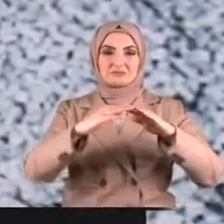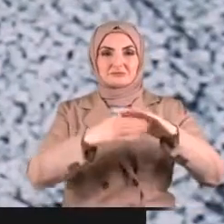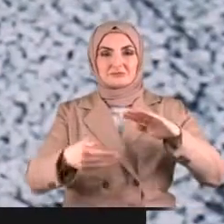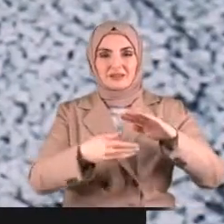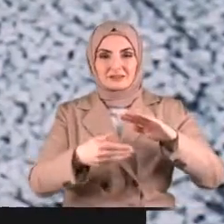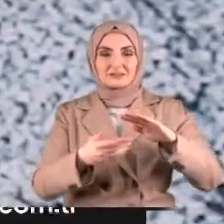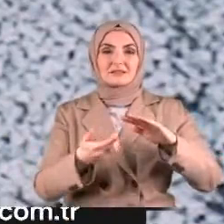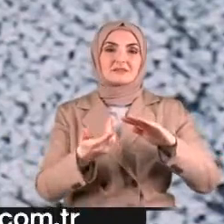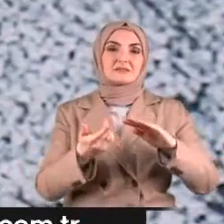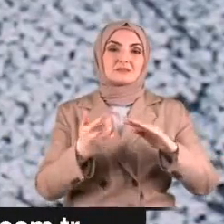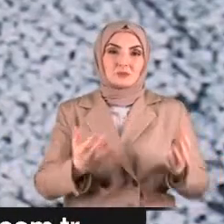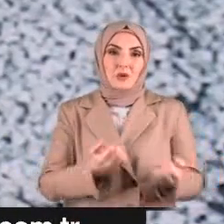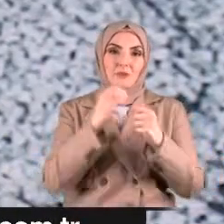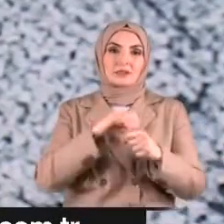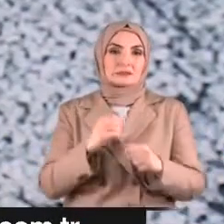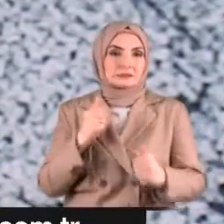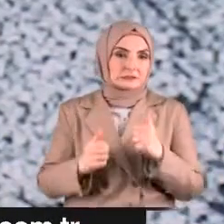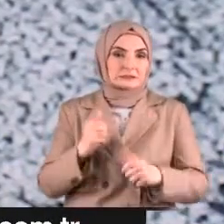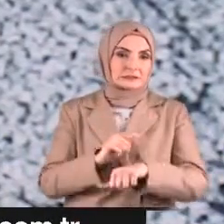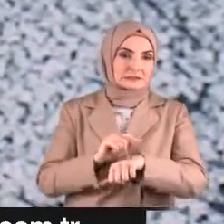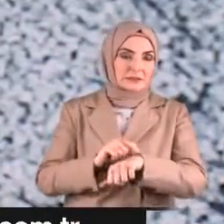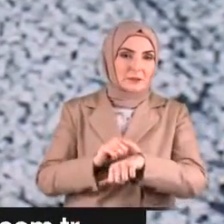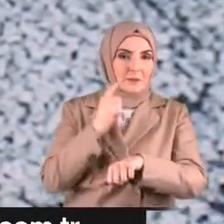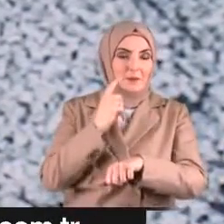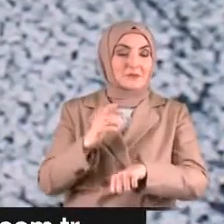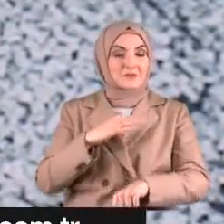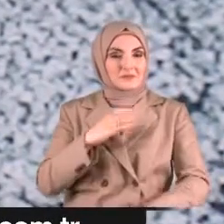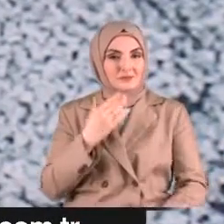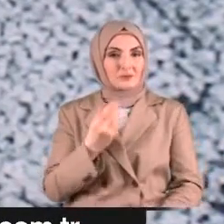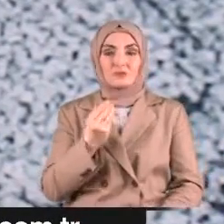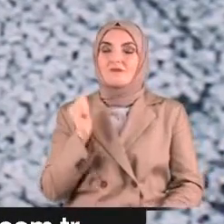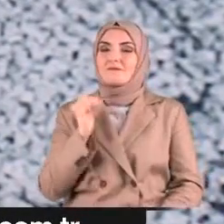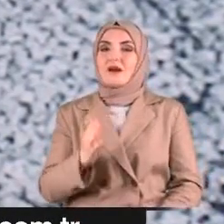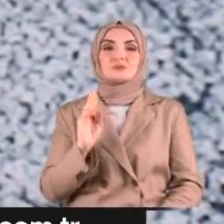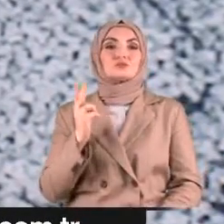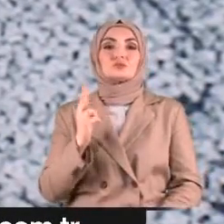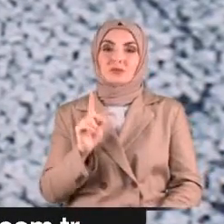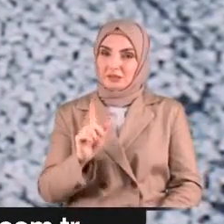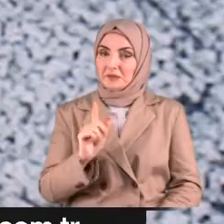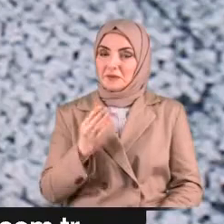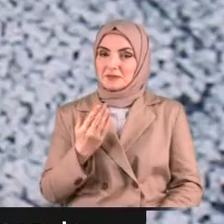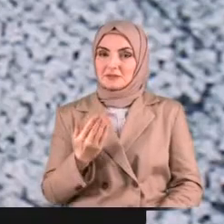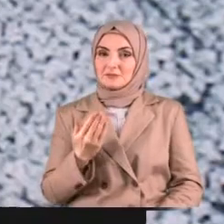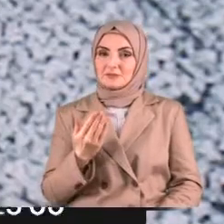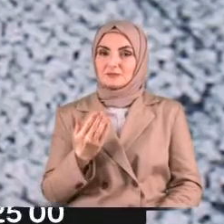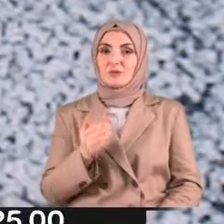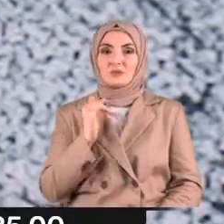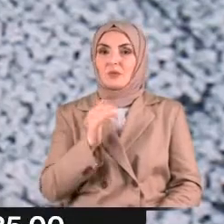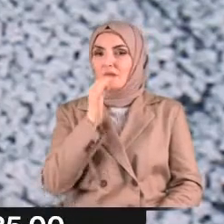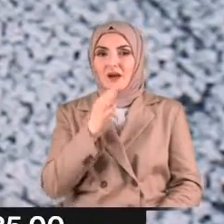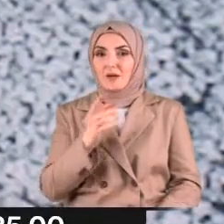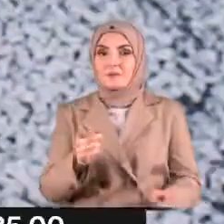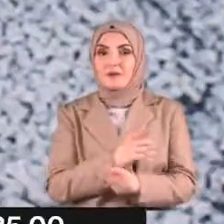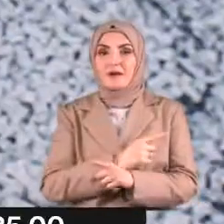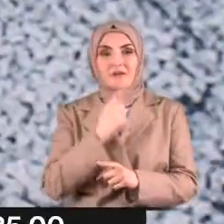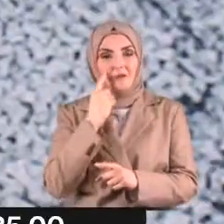da çıkmasını bekliyoruz. Bu zor günleri atlatmak için çok fazla mucizeye ihtiyacımız var aslında ve elbette tüm kötü haberlere rağmen